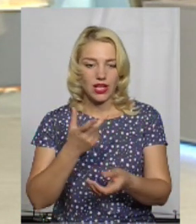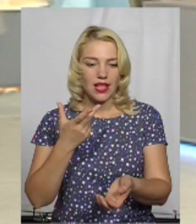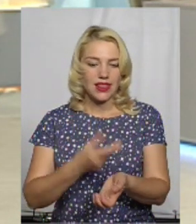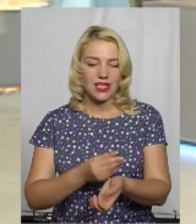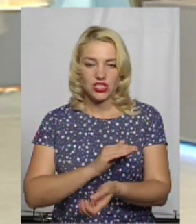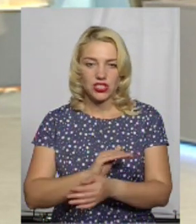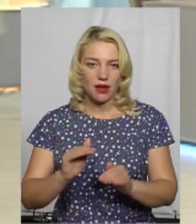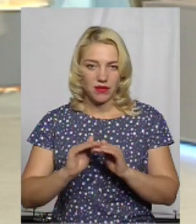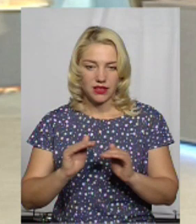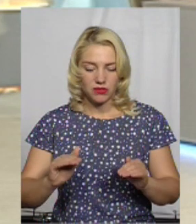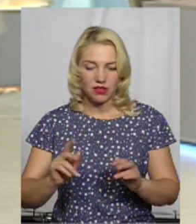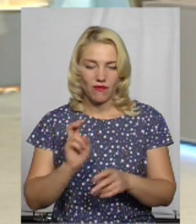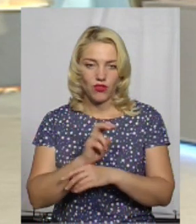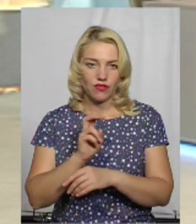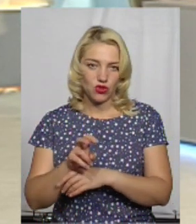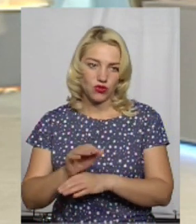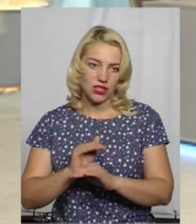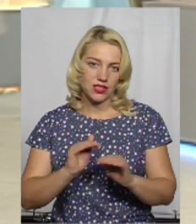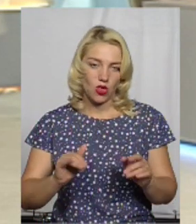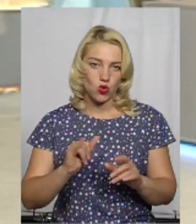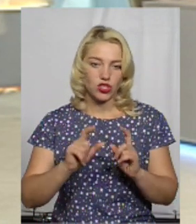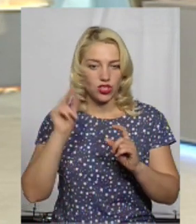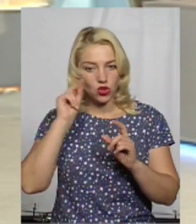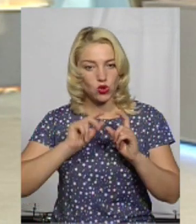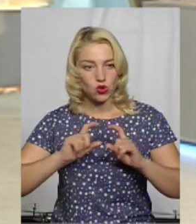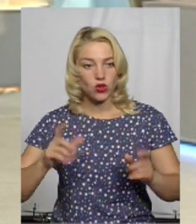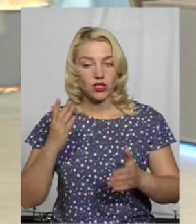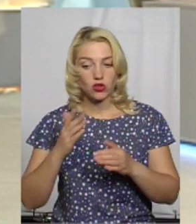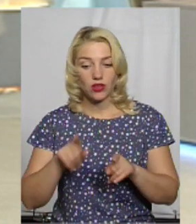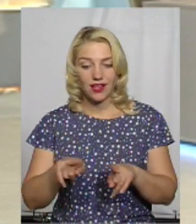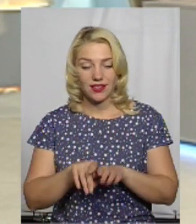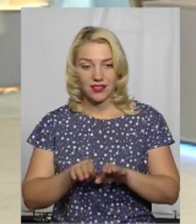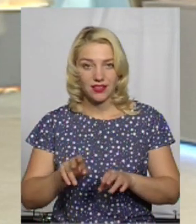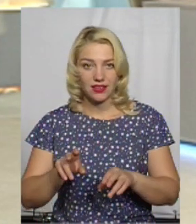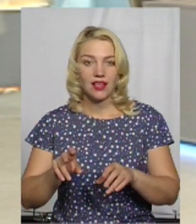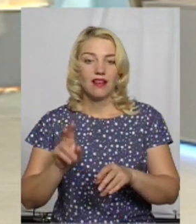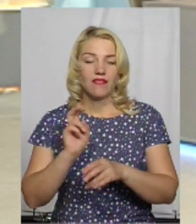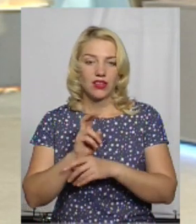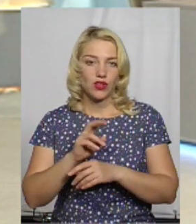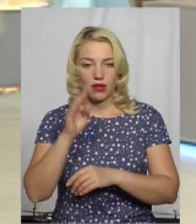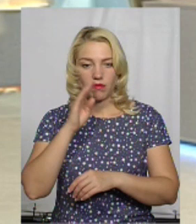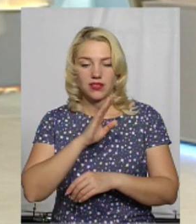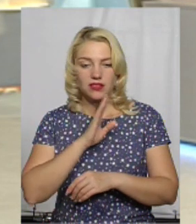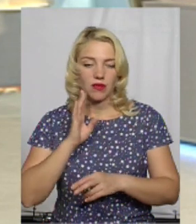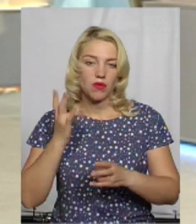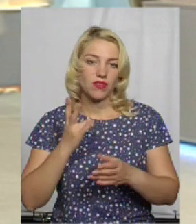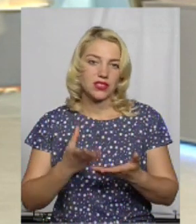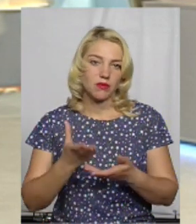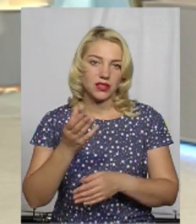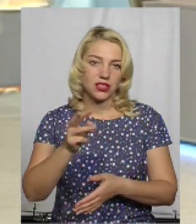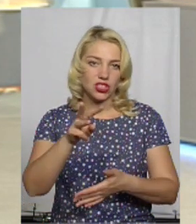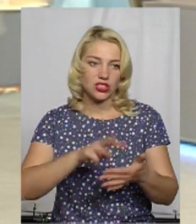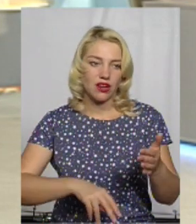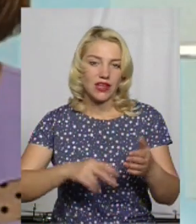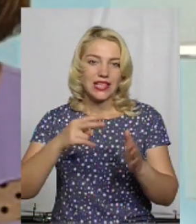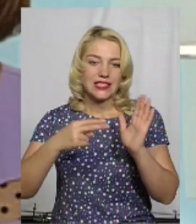нещепленим відвідувати садочки і школи. Якщо такі діти відвідують, батьки мають проплатити штраф 7,5 тисяч євро.